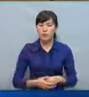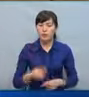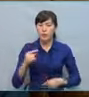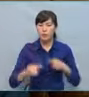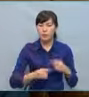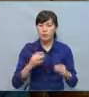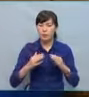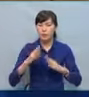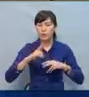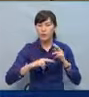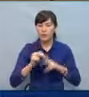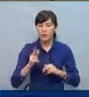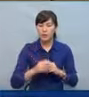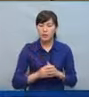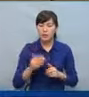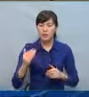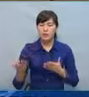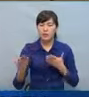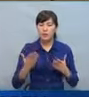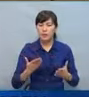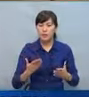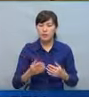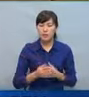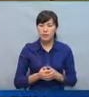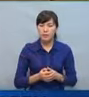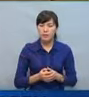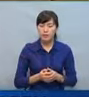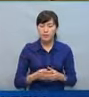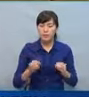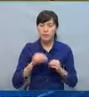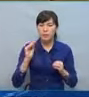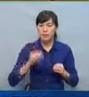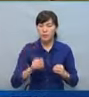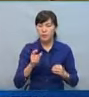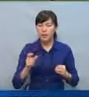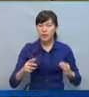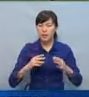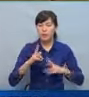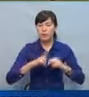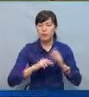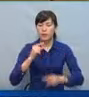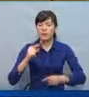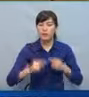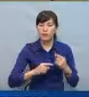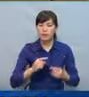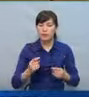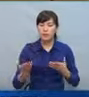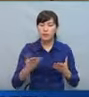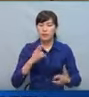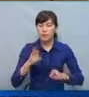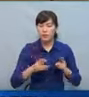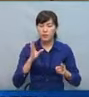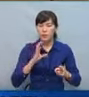үй соғылу керек. А сіздер мыңша, мың адамдар үй соғып алады, и келесіздер бізге. Әрине,